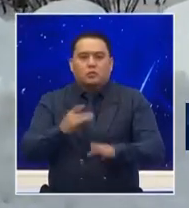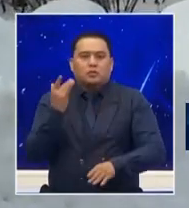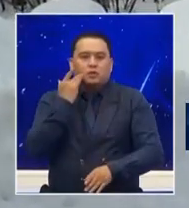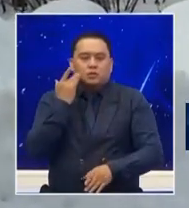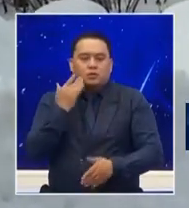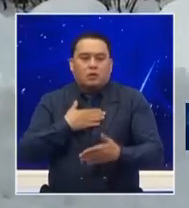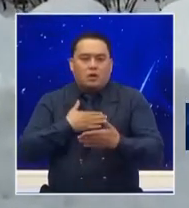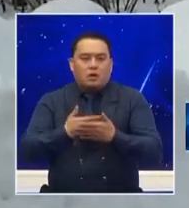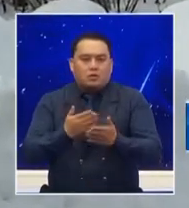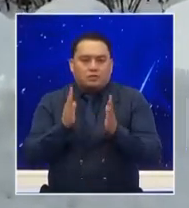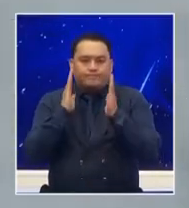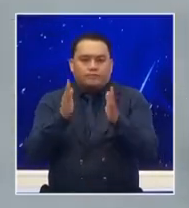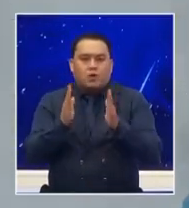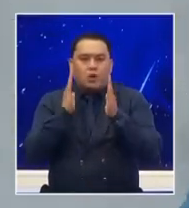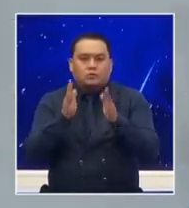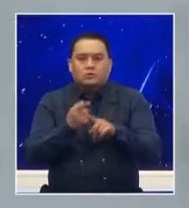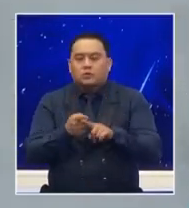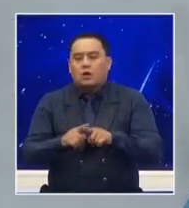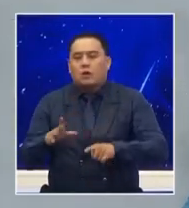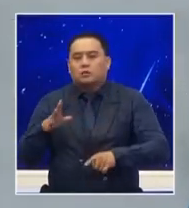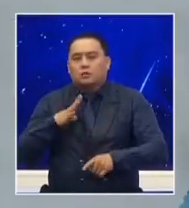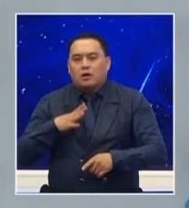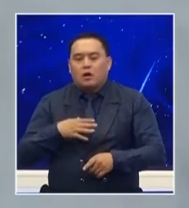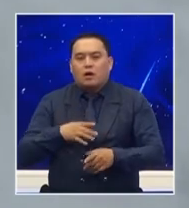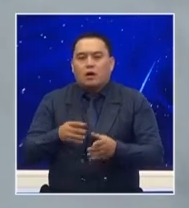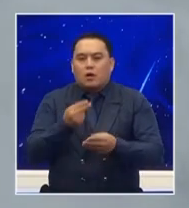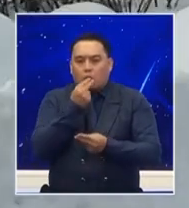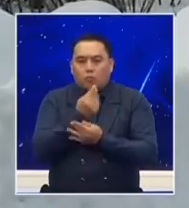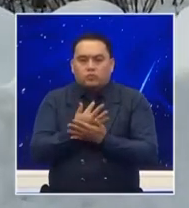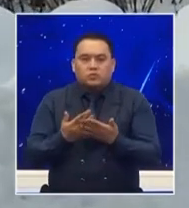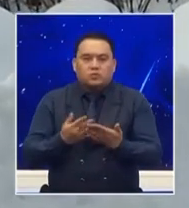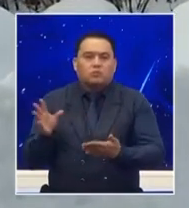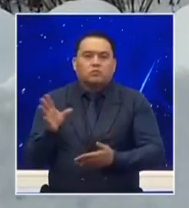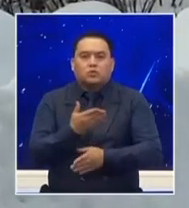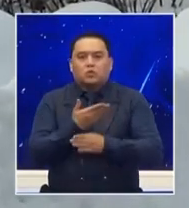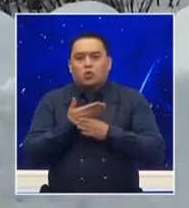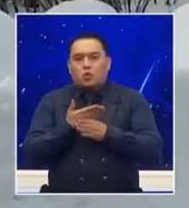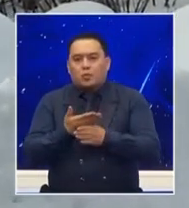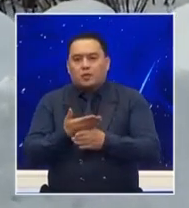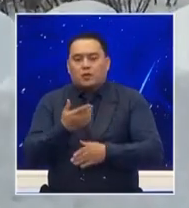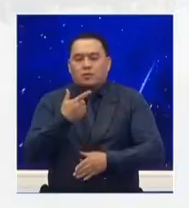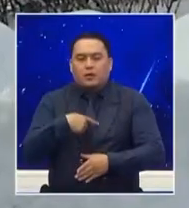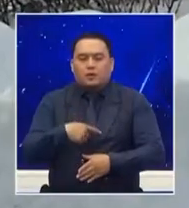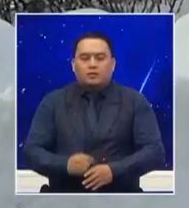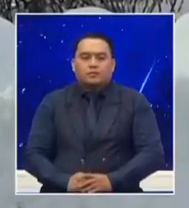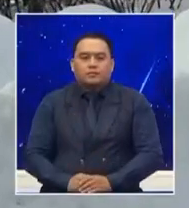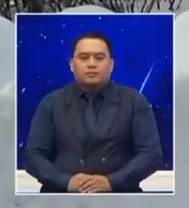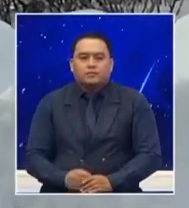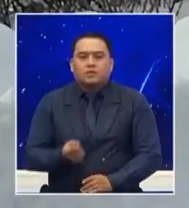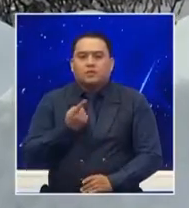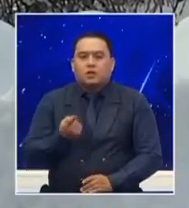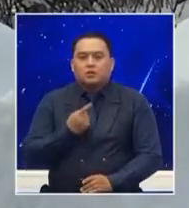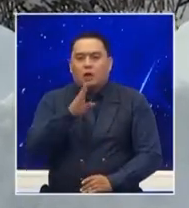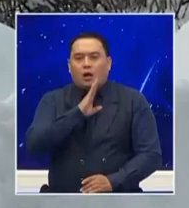табылса, маған әкеп беріп тұрады осылай. Бұл кісілер азық-түлікпен, киім-кешекпен осылай маған көмектеседі. Балаларыма да, өзіме де береді. Жалғыз